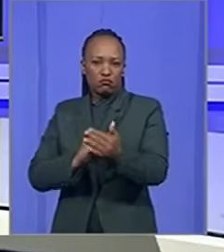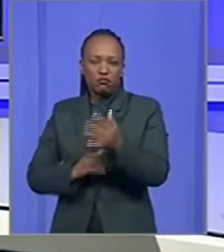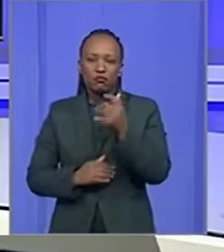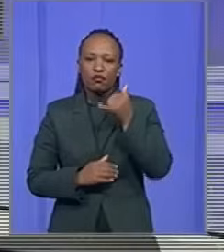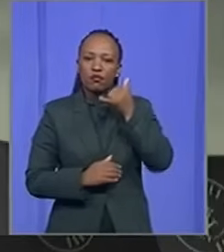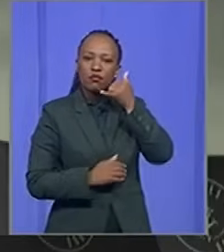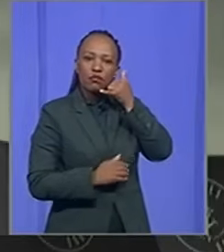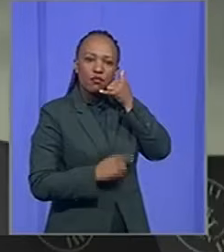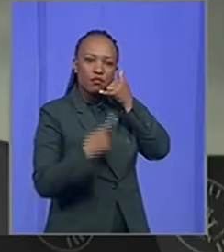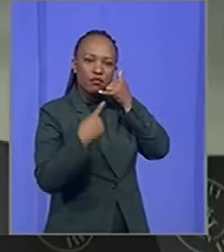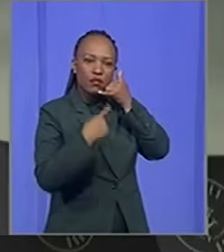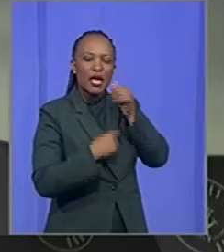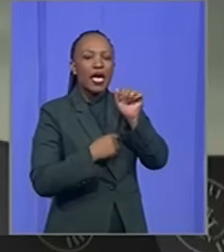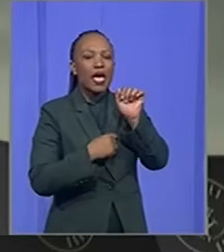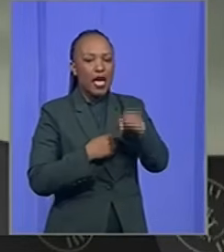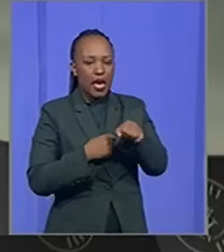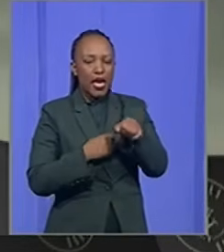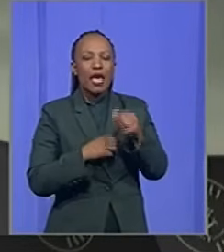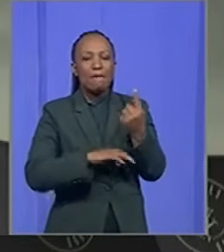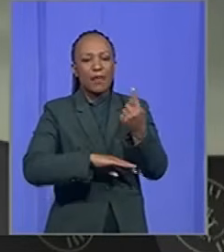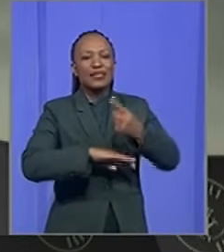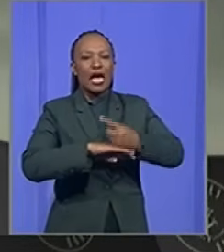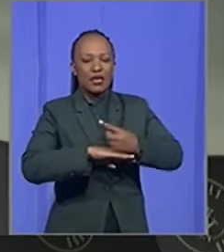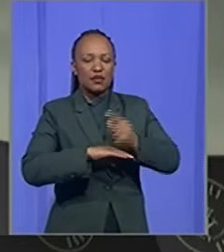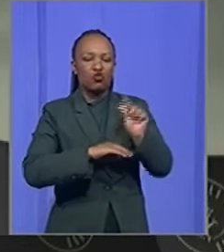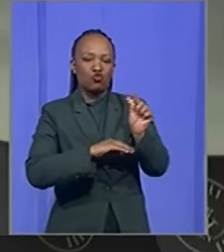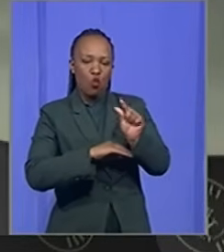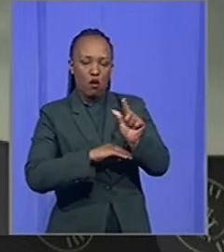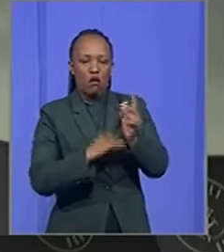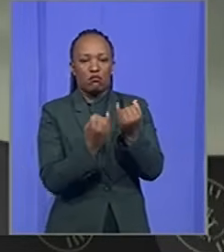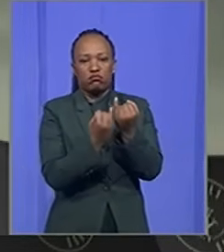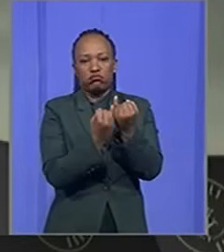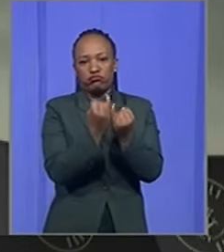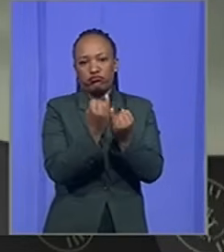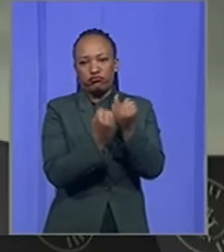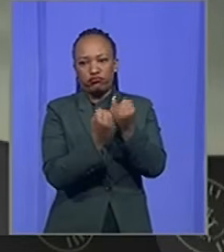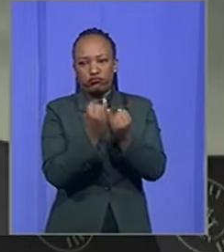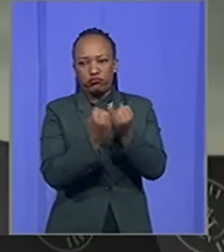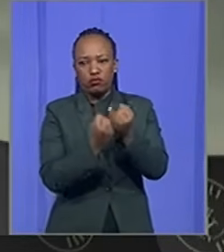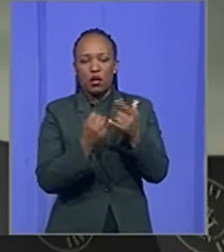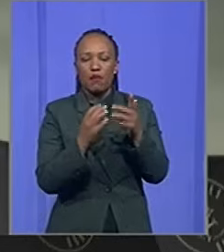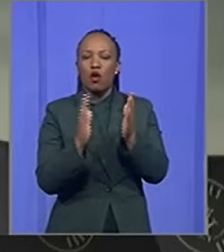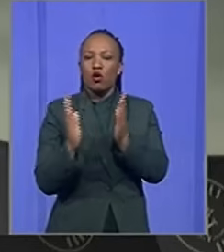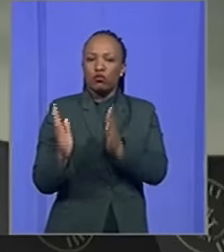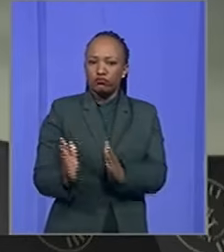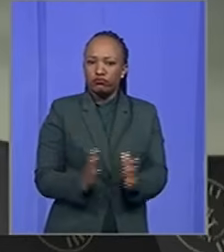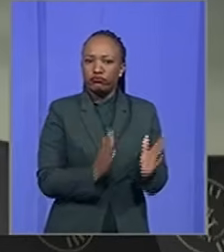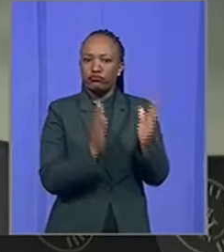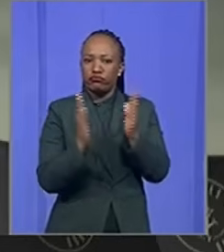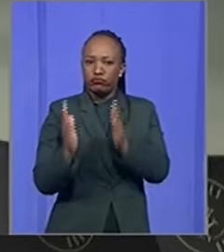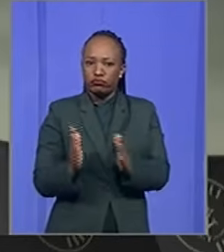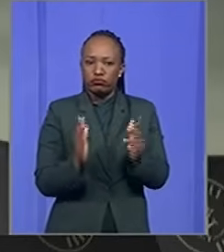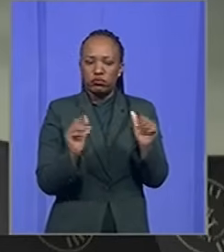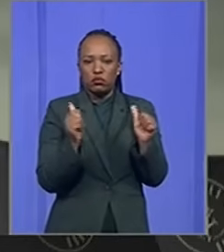Hai, matsatsi a fedile ka nnete ke tukisitse.